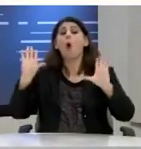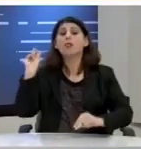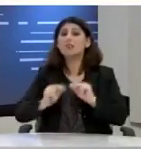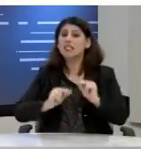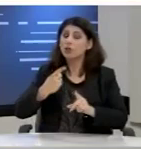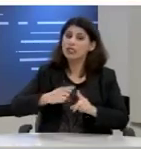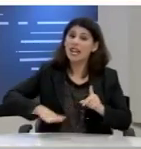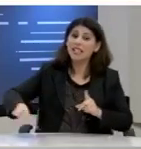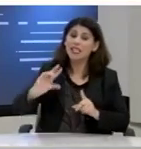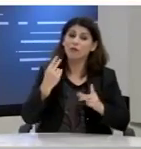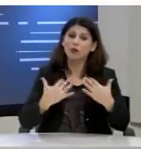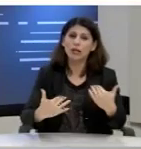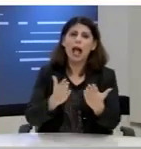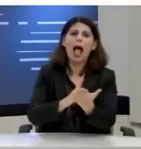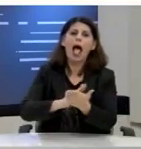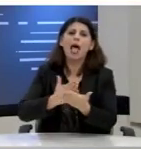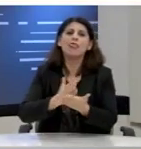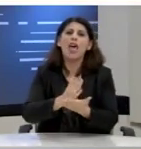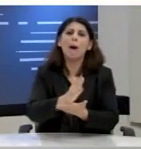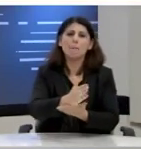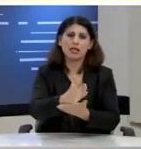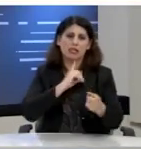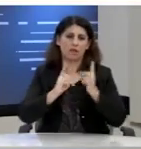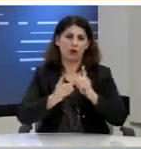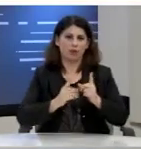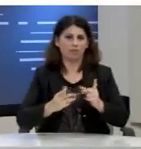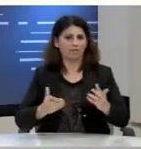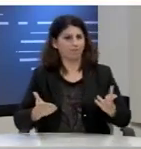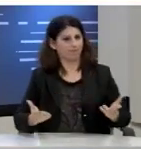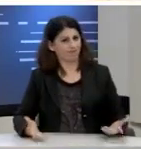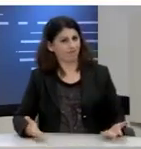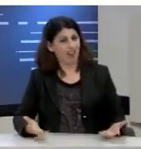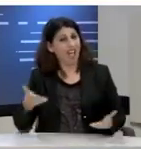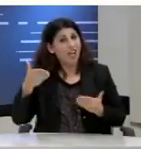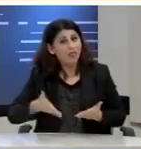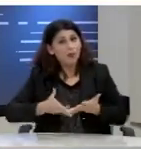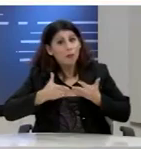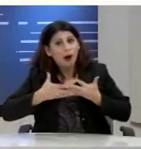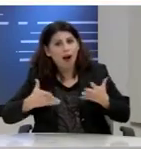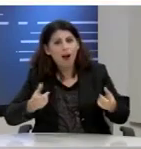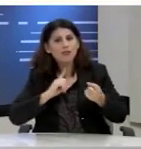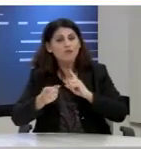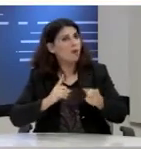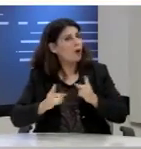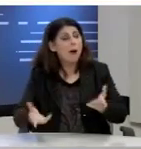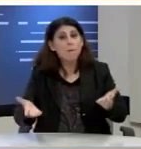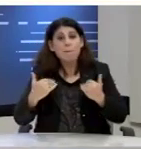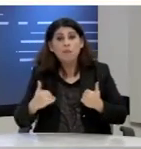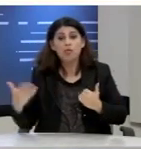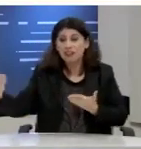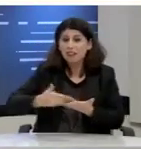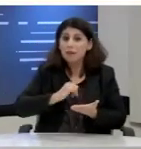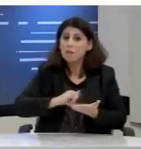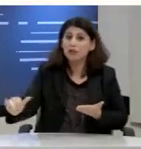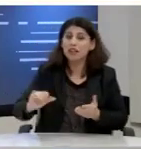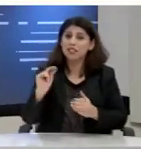Ελληνική Βουλή την ενδιάμεση συμφωνία? Εδώ έγινε μια ολόκληρη συμφωνία που δεν την είδε ποτέ η Βουλή. Και μας κατηγορείτε εμάς